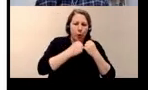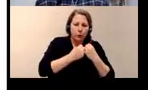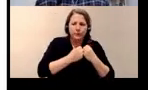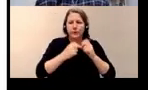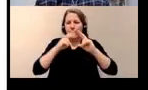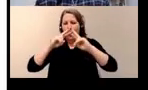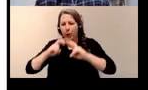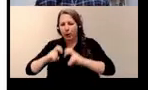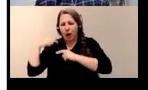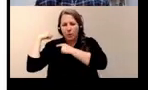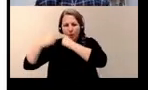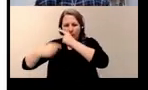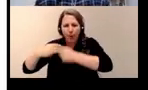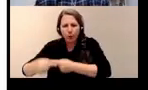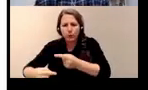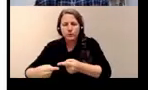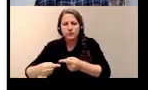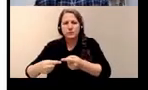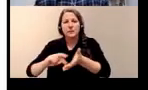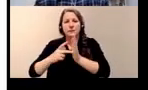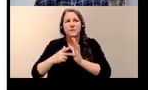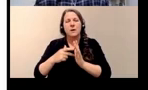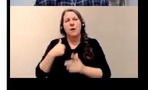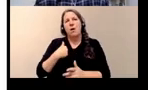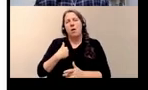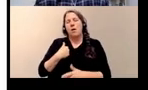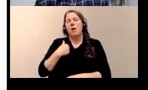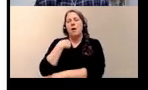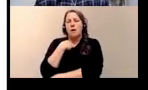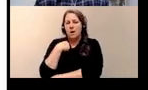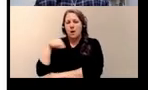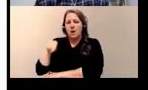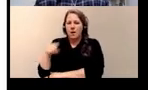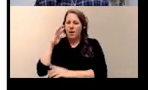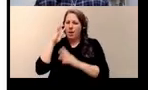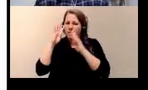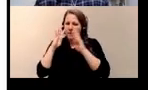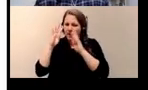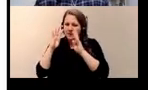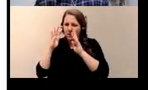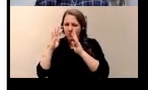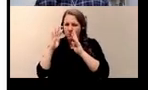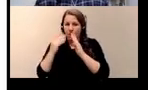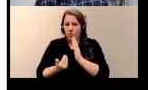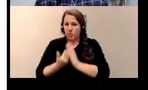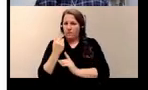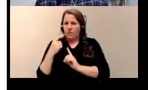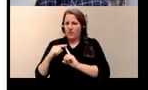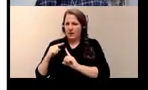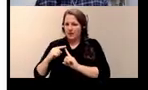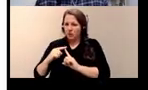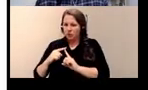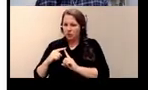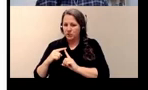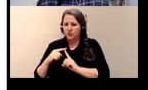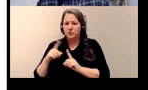qui s'intéresse en fait plus uniquement à l'innovation sous forme de nouveautés techniques, voire sociales, mais qui s'intéresse